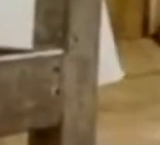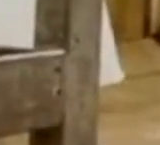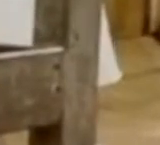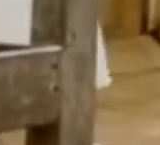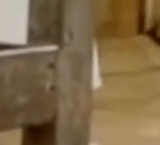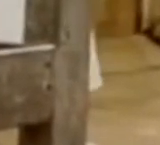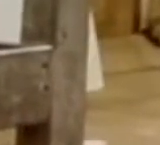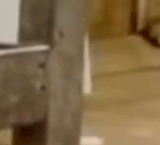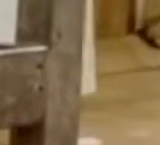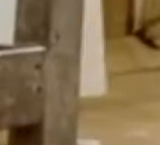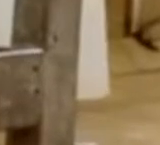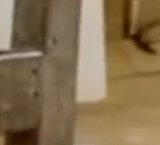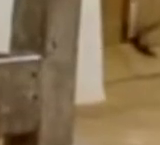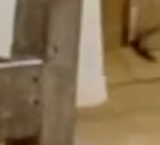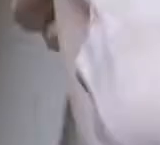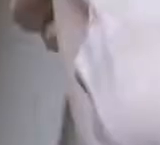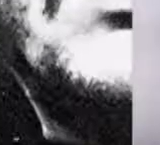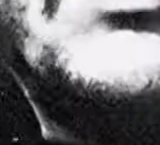but it's not the truth today.